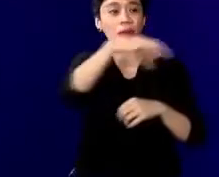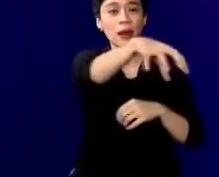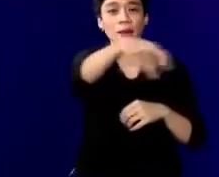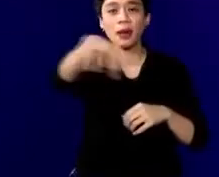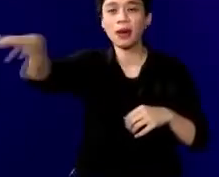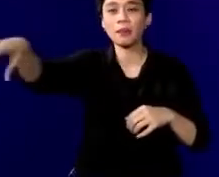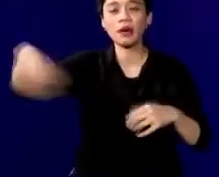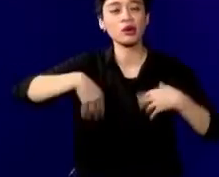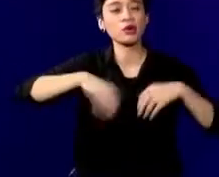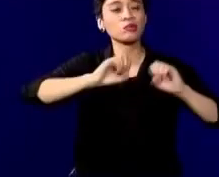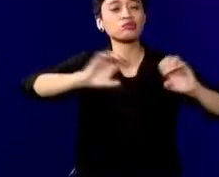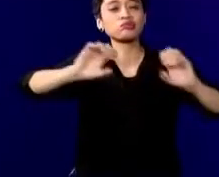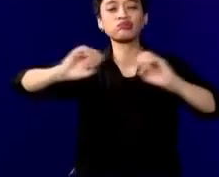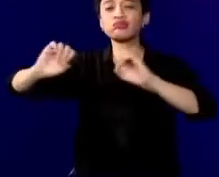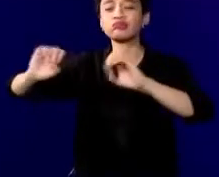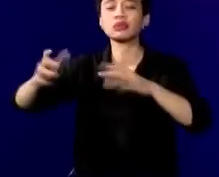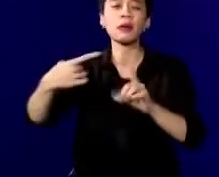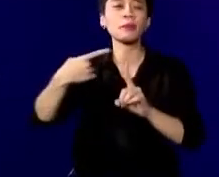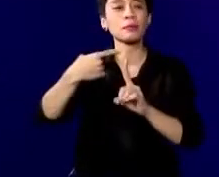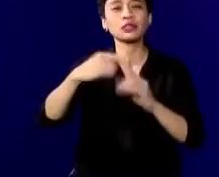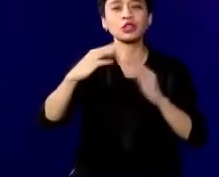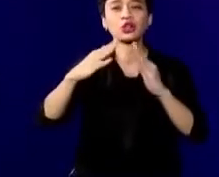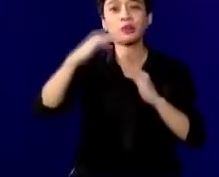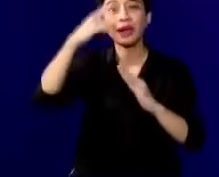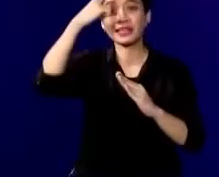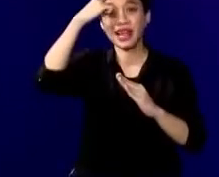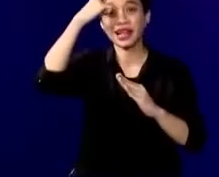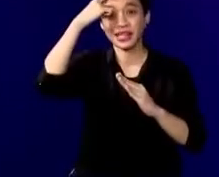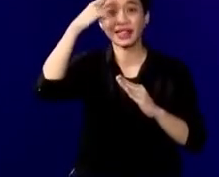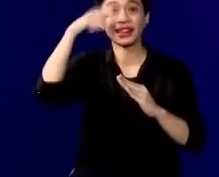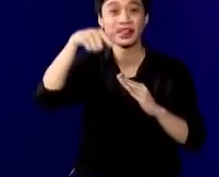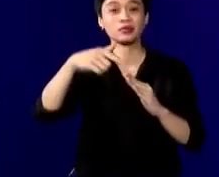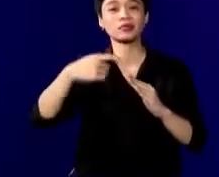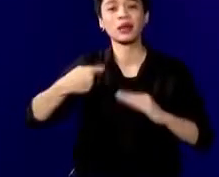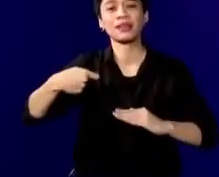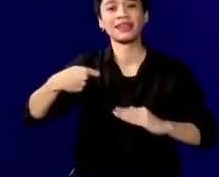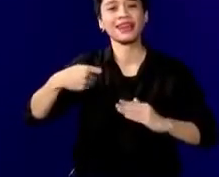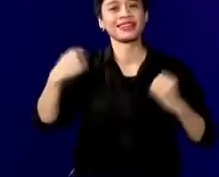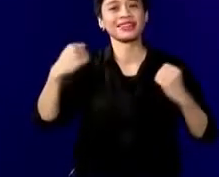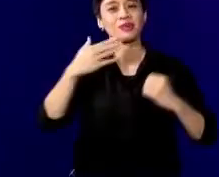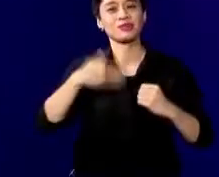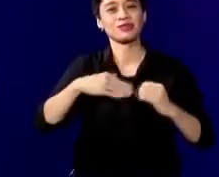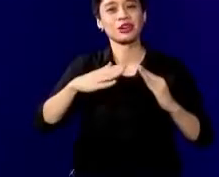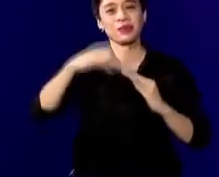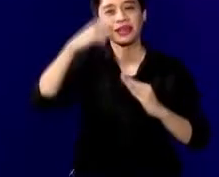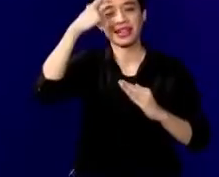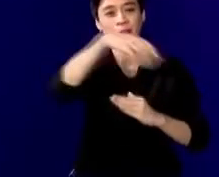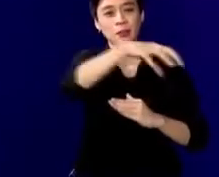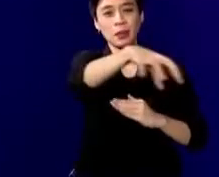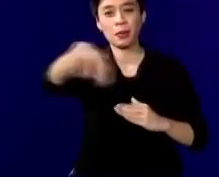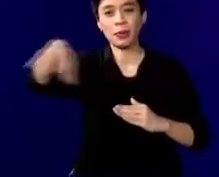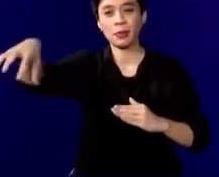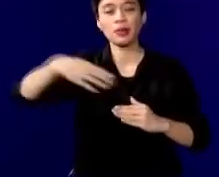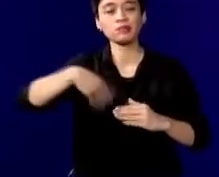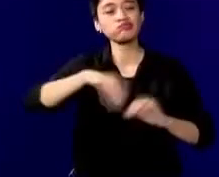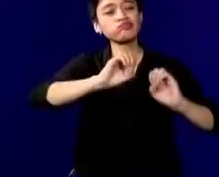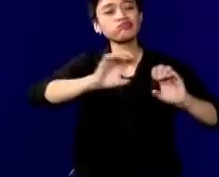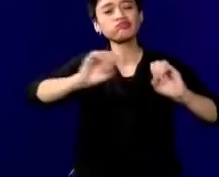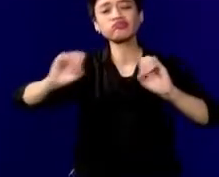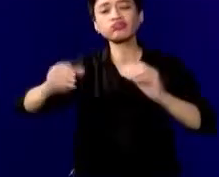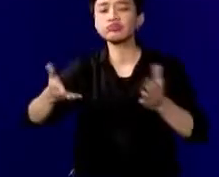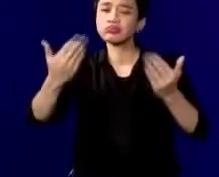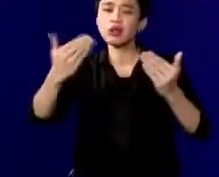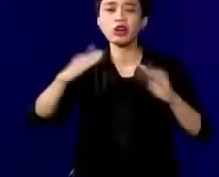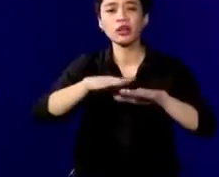dan rumah sakit yang ee di bawah Kementerian Kesehatan supaya secepat mungkin menambahkan